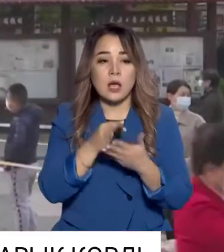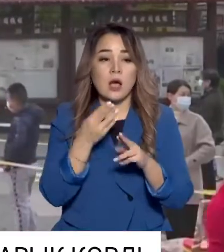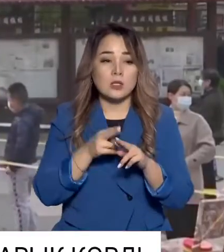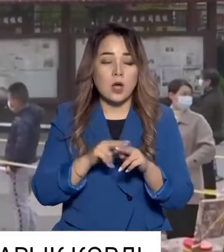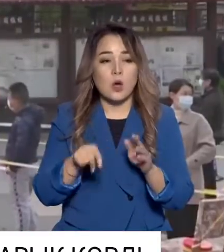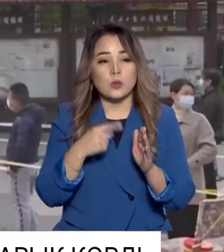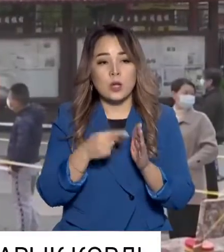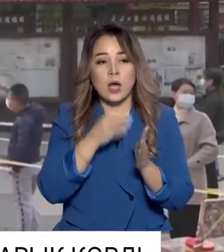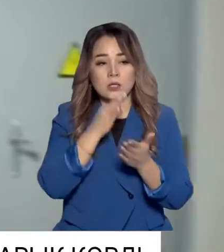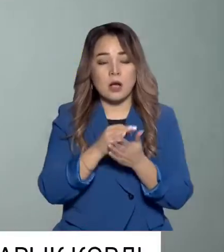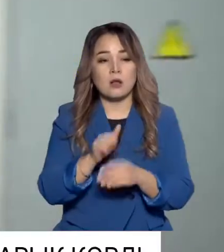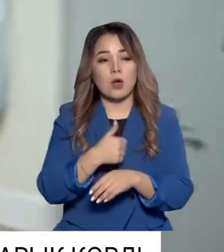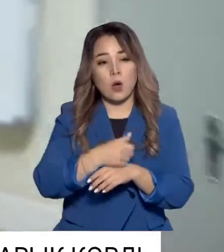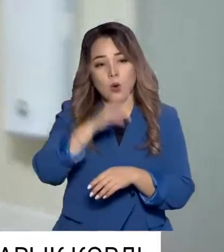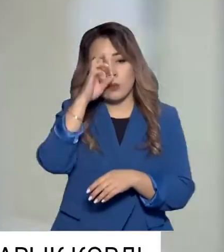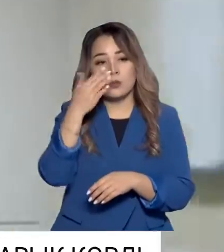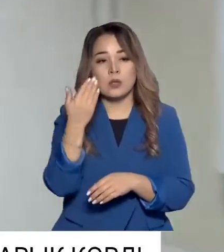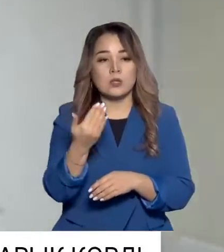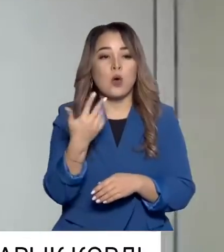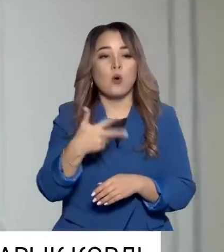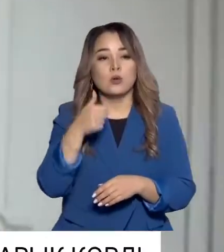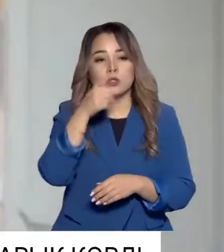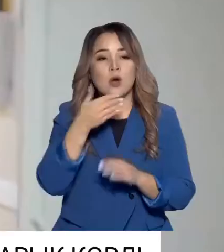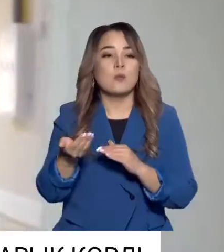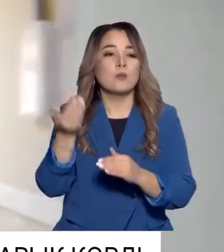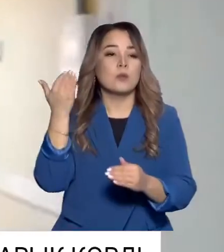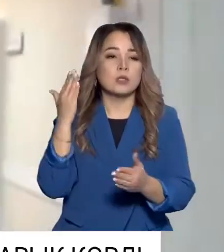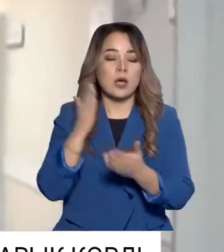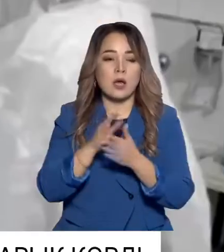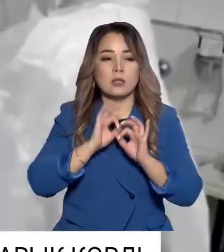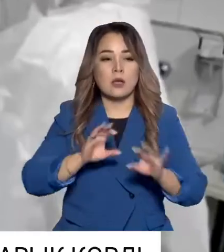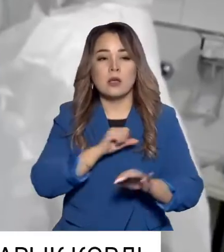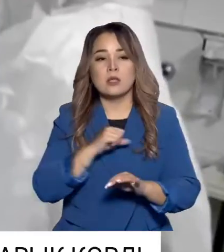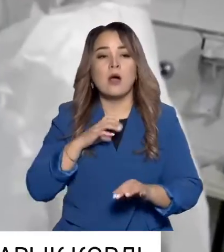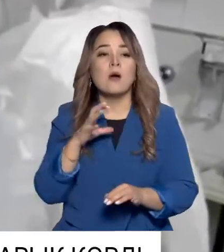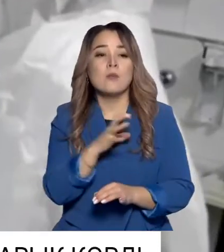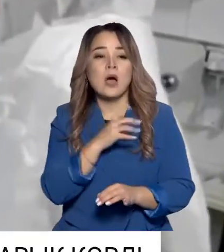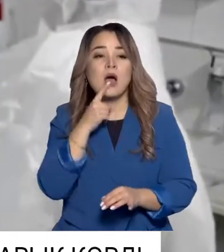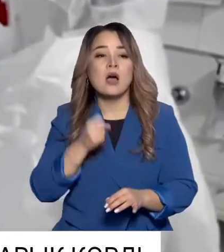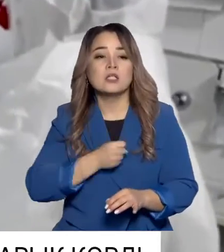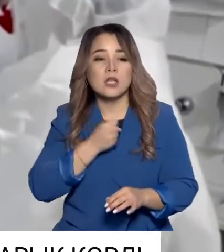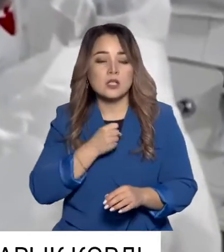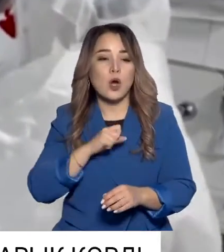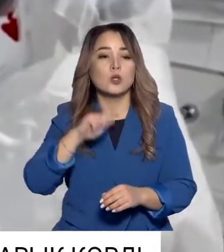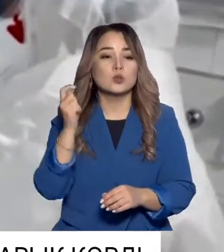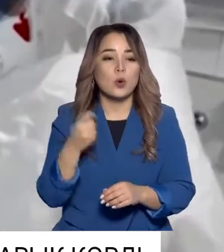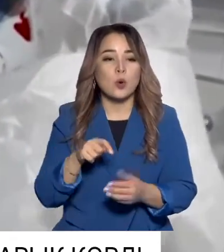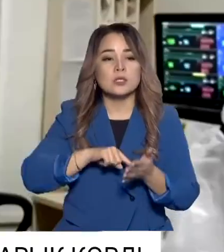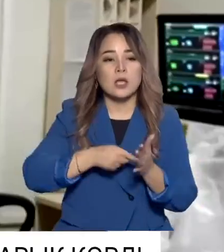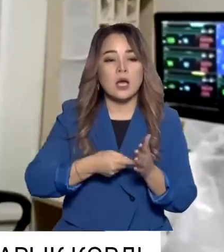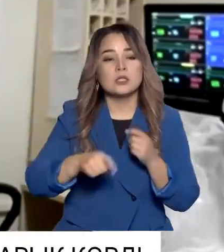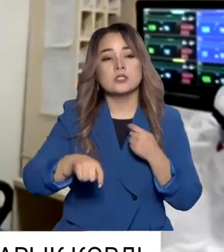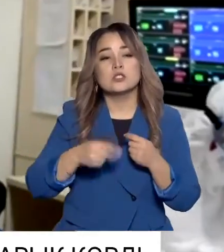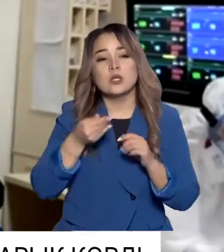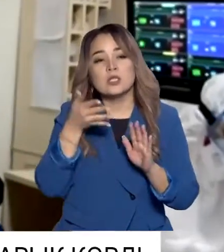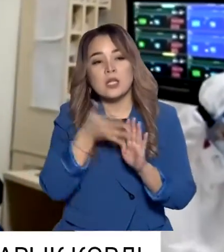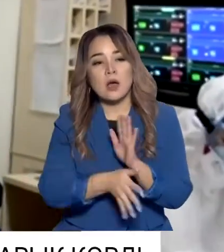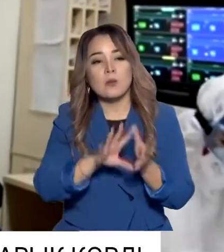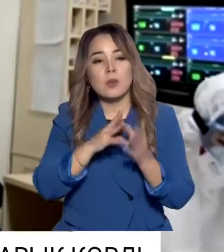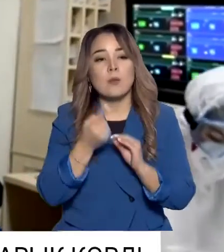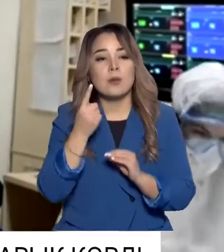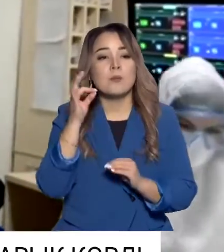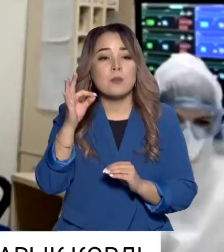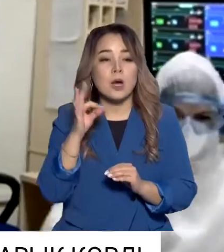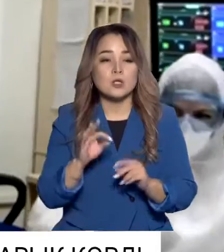пайымы бұл. Ал елбасы мұны 30 жыл бұрын ескертіпті. Ең бай мемлекеттердің әскери соғыс мақсатындағы шығындарының 1% бөлу